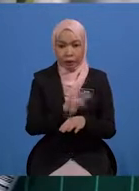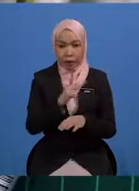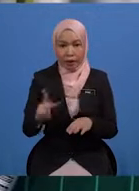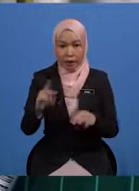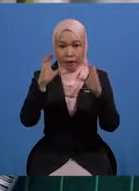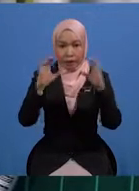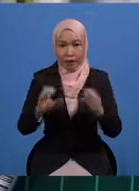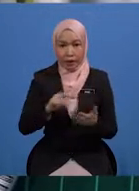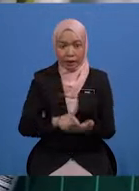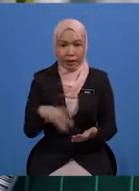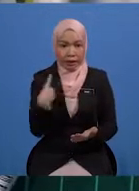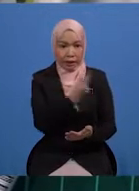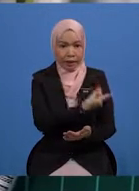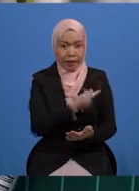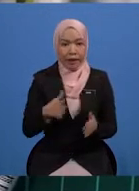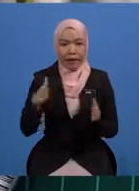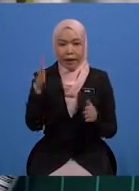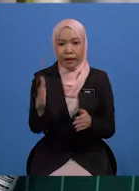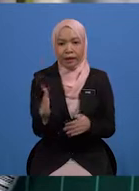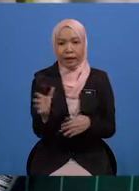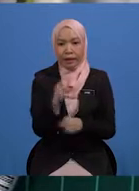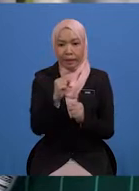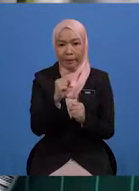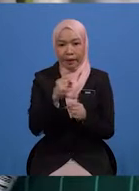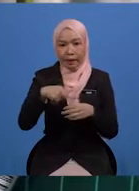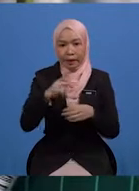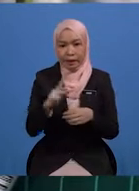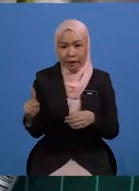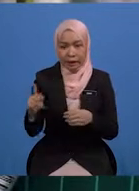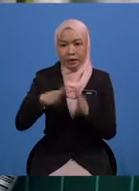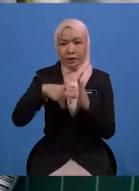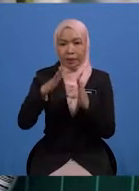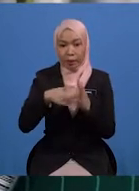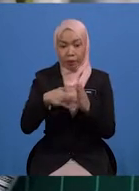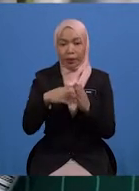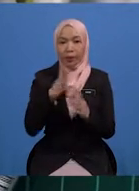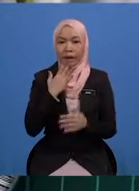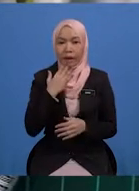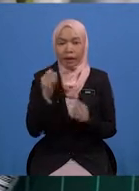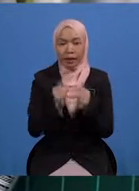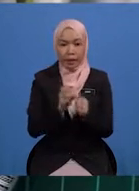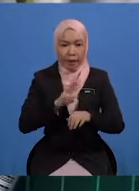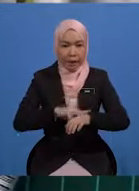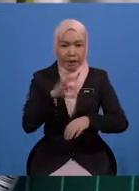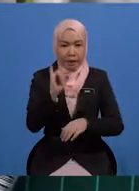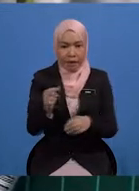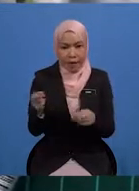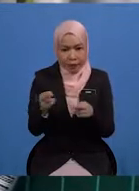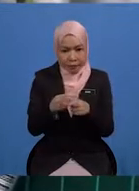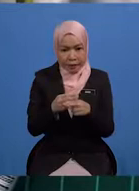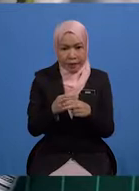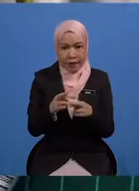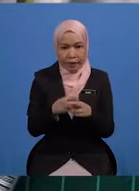ini, kita akan dapat menghasilkan sapuan warna dengan masa yang singkat dan